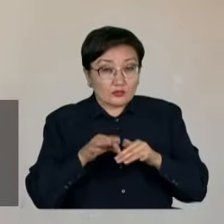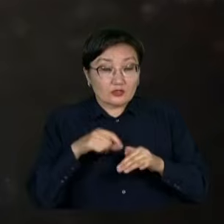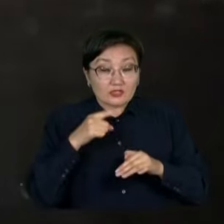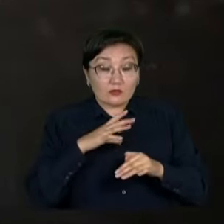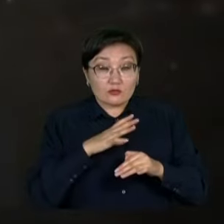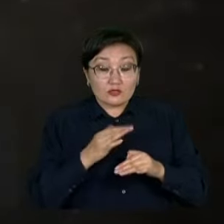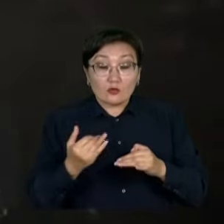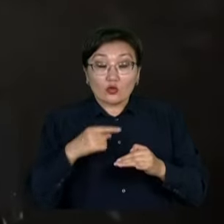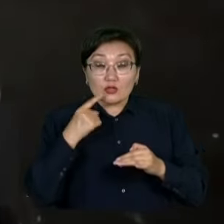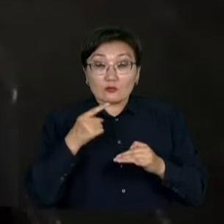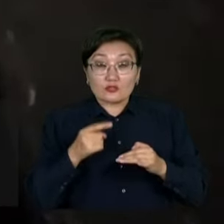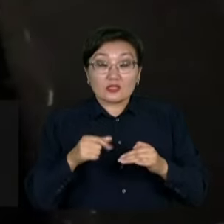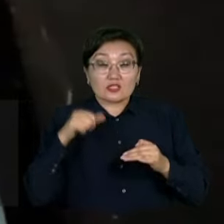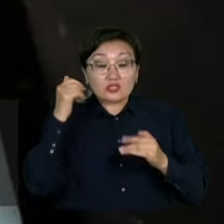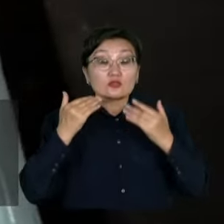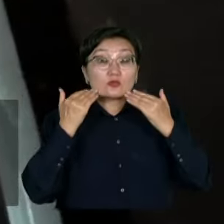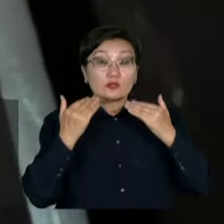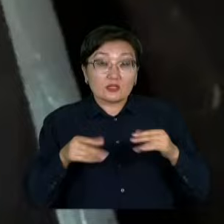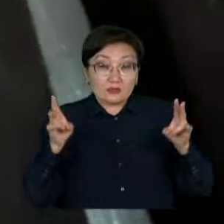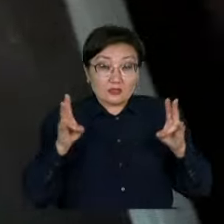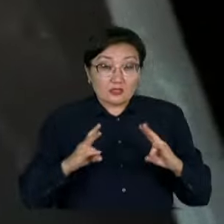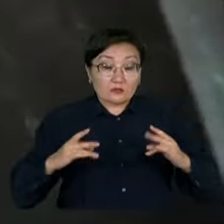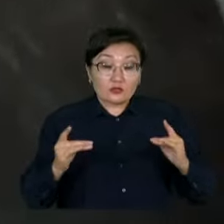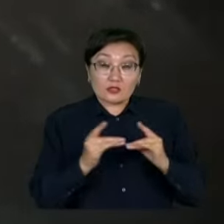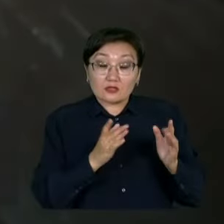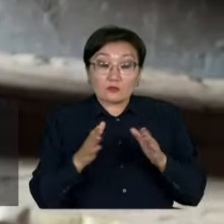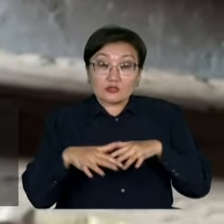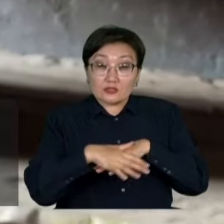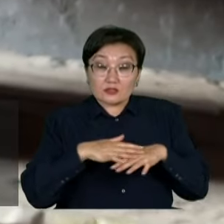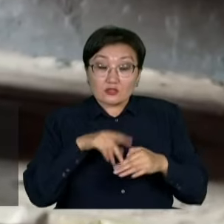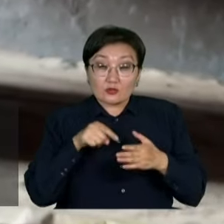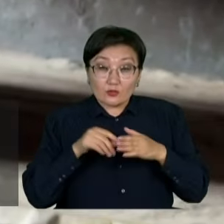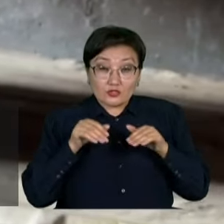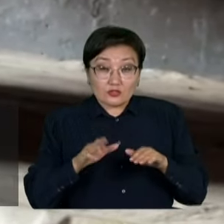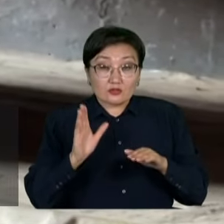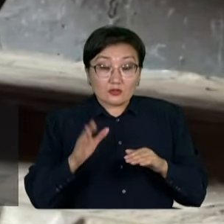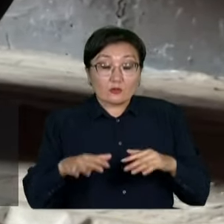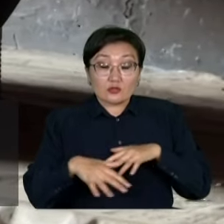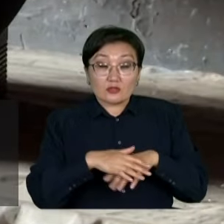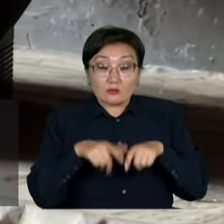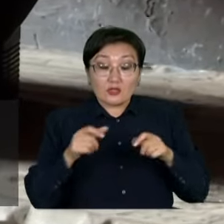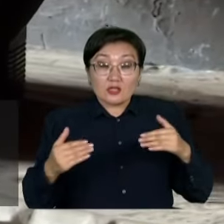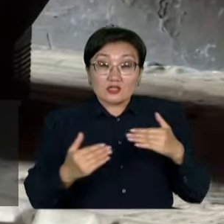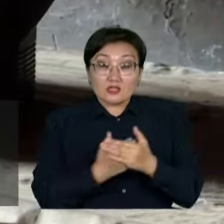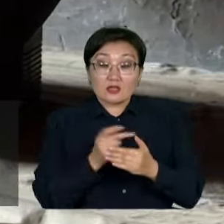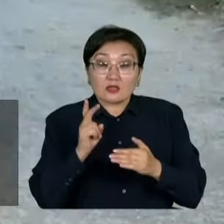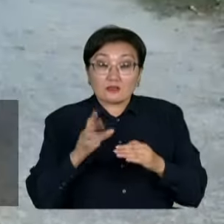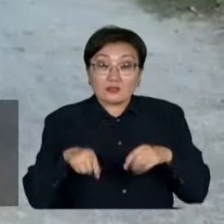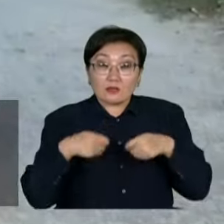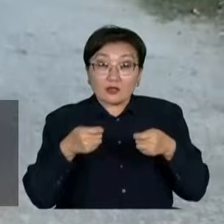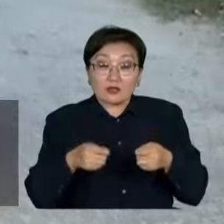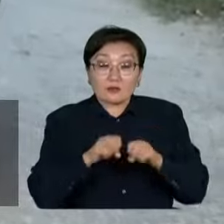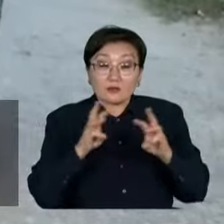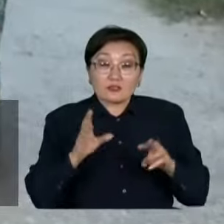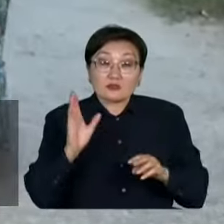дейді. Айтуларынша жыл соңында апатты жатақхана тұрғындарының мәселесі шешіліп, көпшілік баспанамен қамтылмақ.